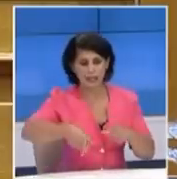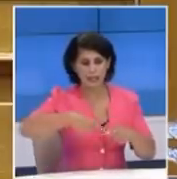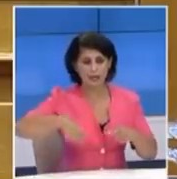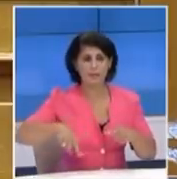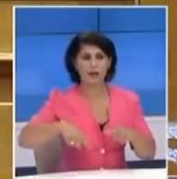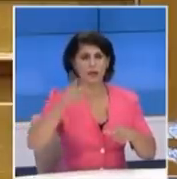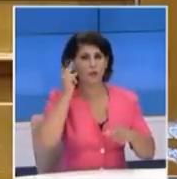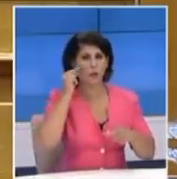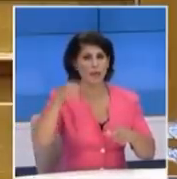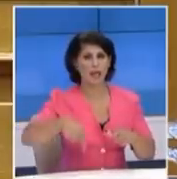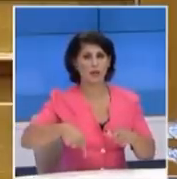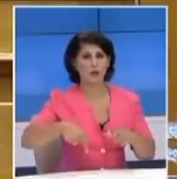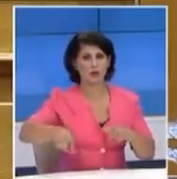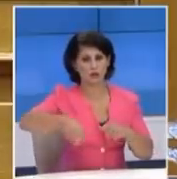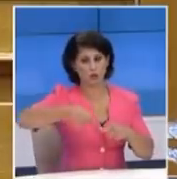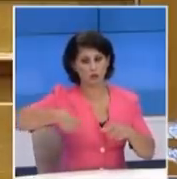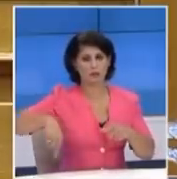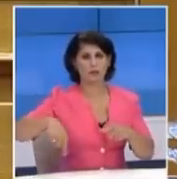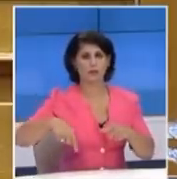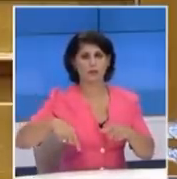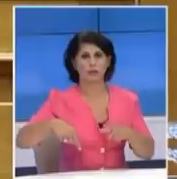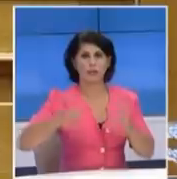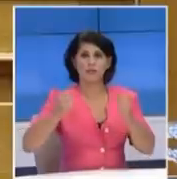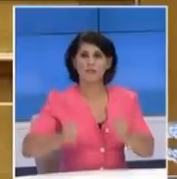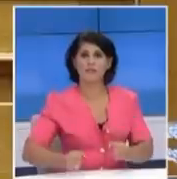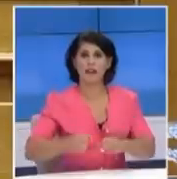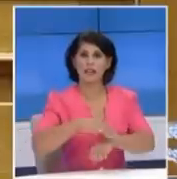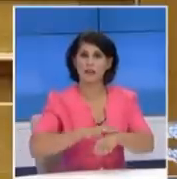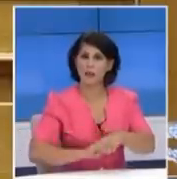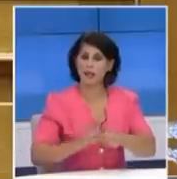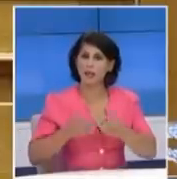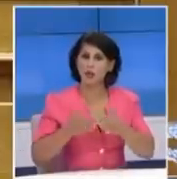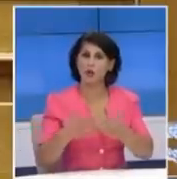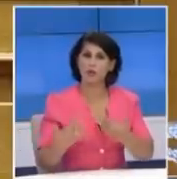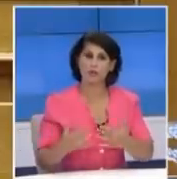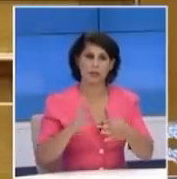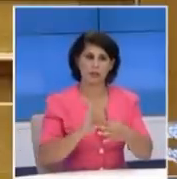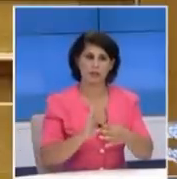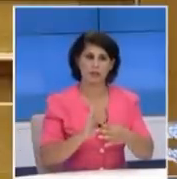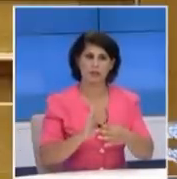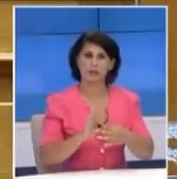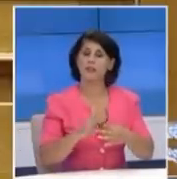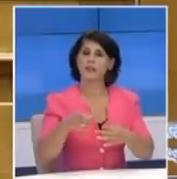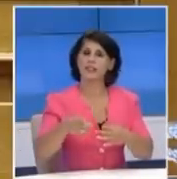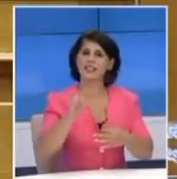λιμάνι Σκοπιανό στο Θερμαϊκό κόλπο ή βάση λιμενικού, γιατί θα έχουν σύνδεση με τον αξιό με